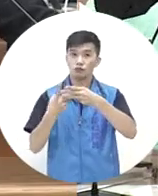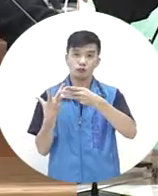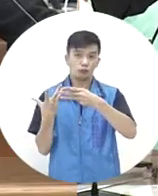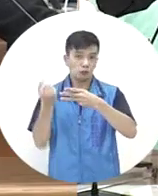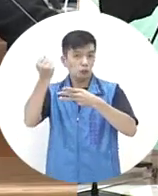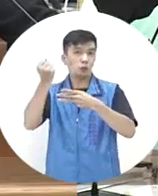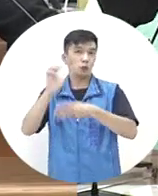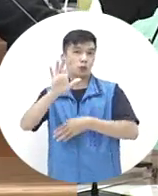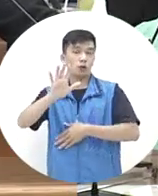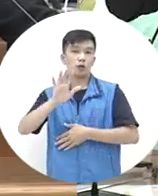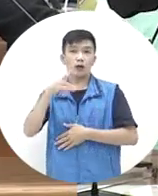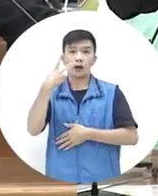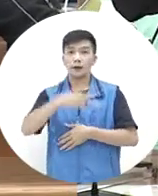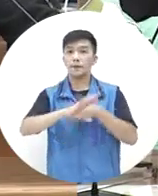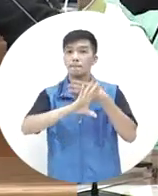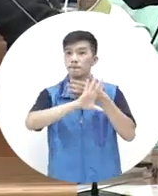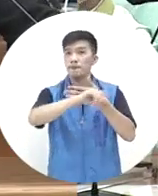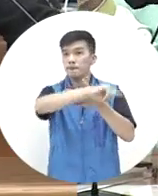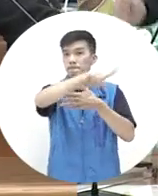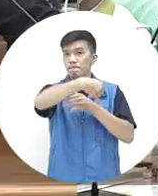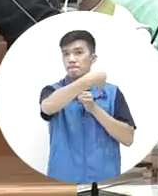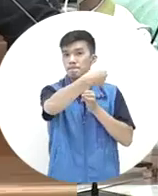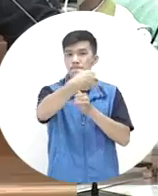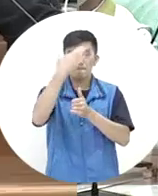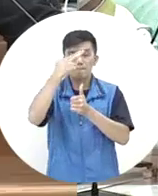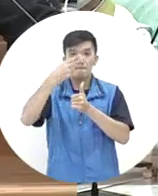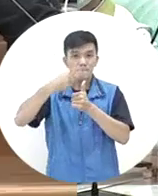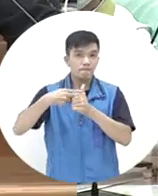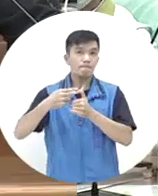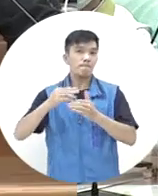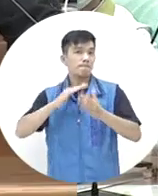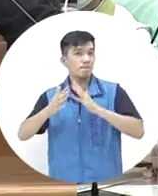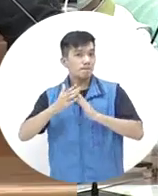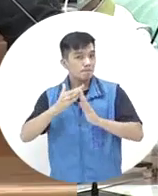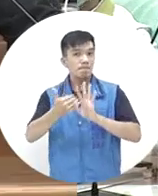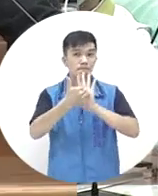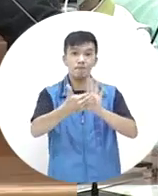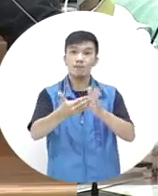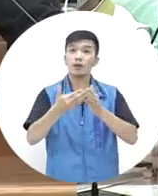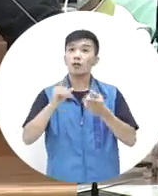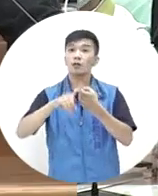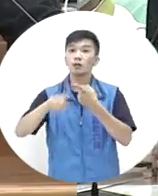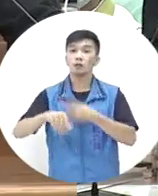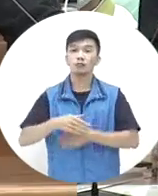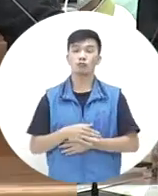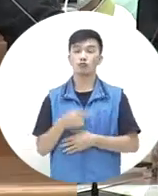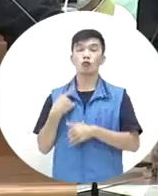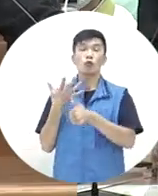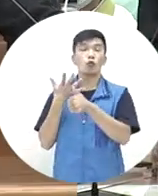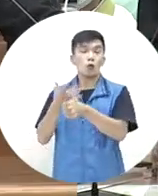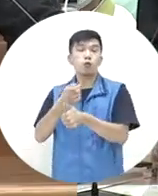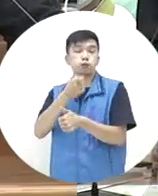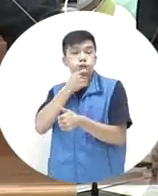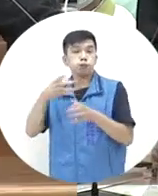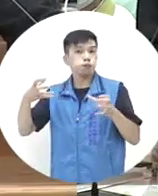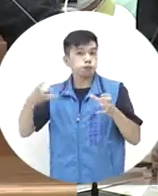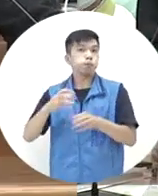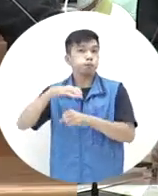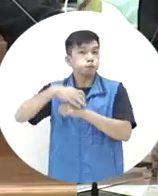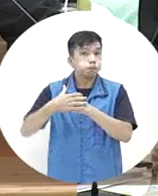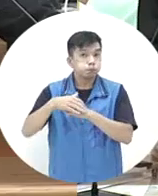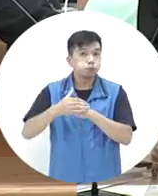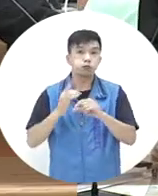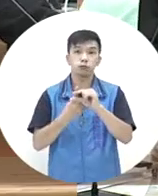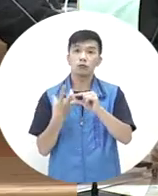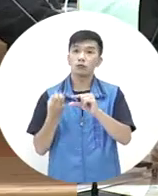民国不受敌国的威胁、武力的侵犯，对不对？ 你愿不愿？对啊，你愿不愿意跟我们一起捍卫中华民国嘛？